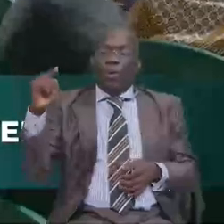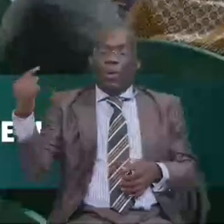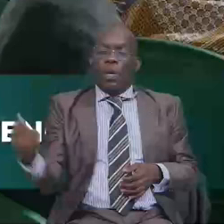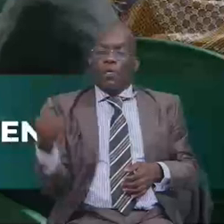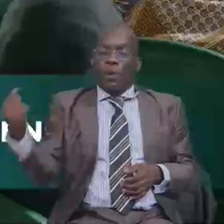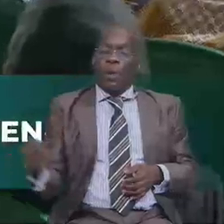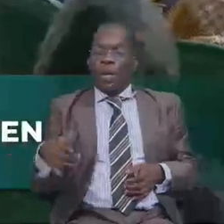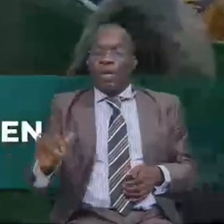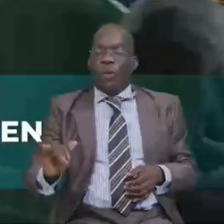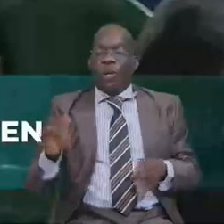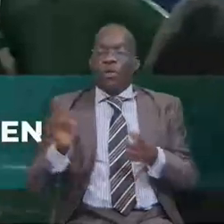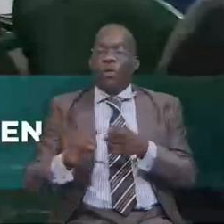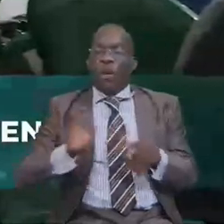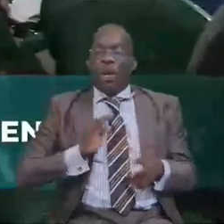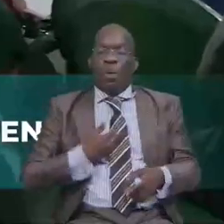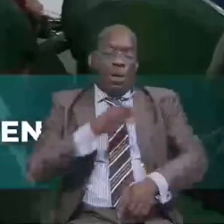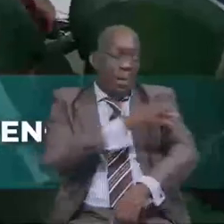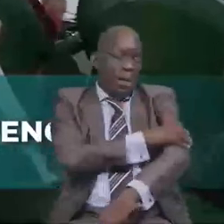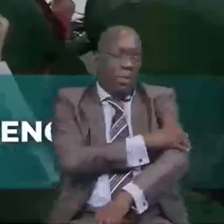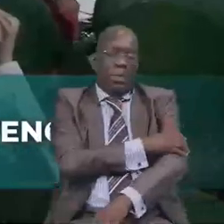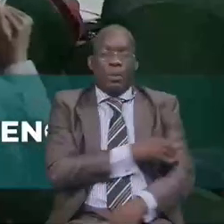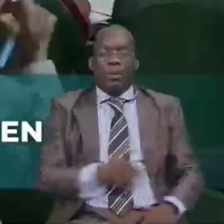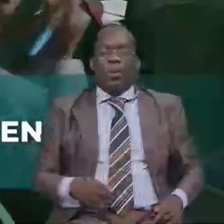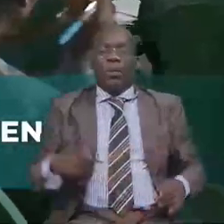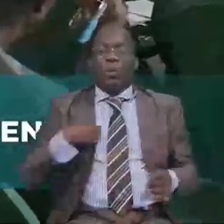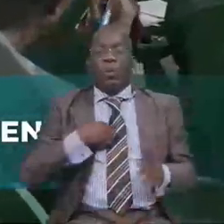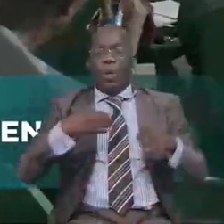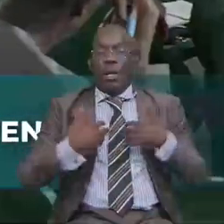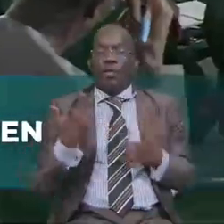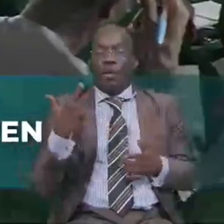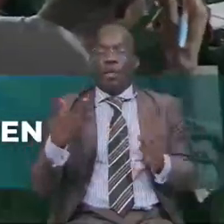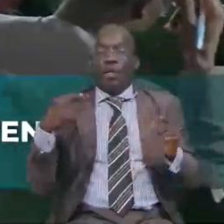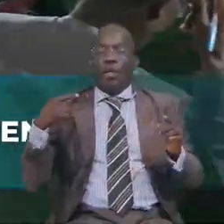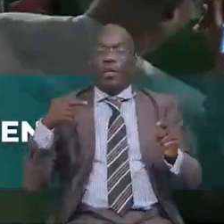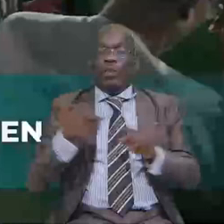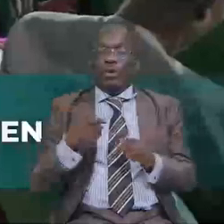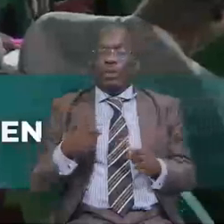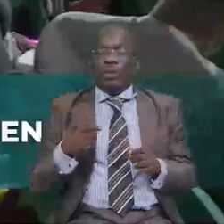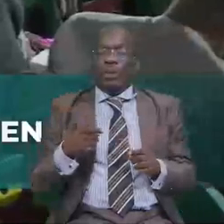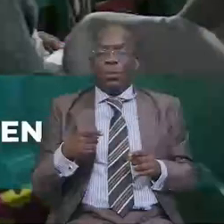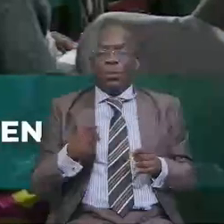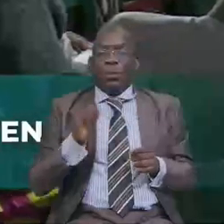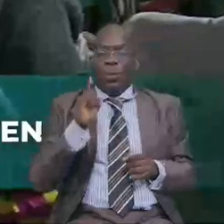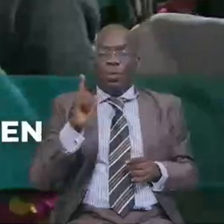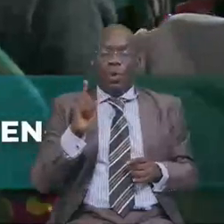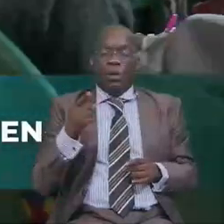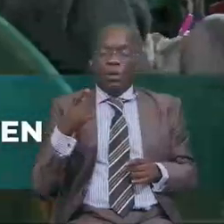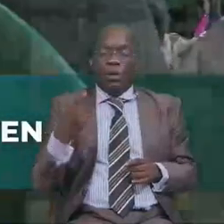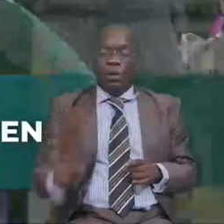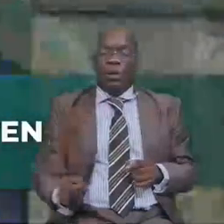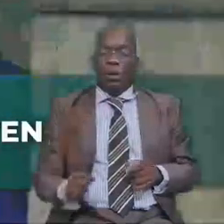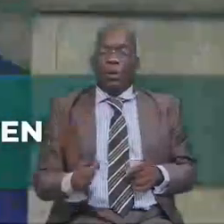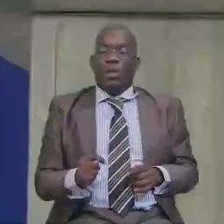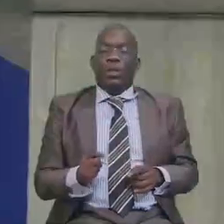capitaine. Nous divisons aussi cette partie en trois parties. Premièrement, les récompenses des